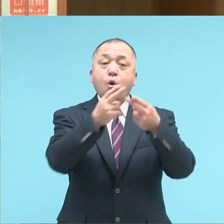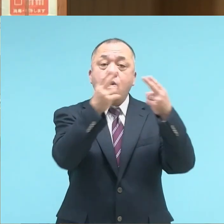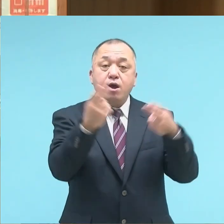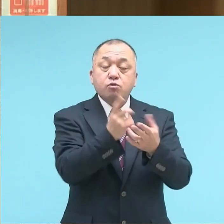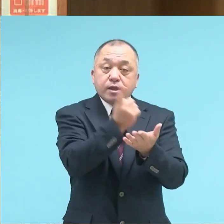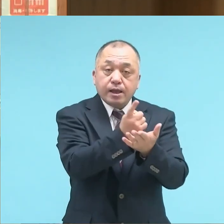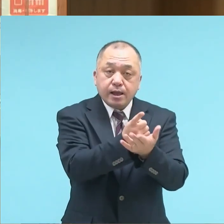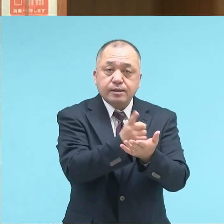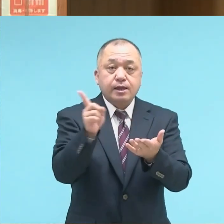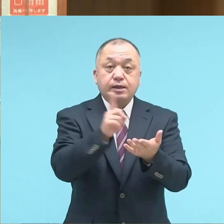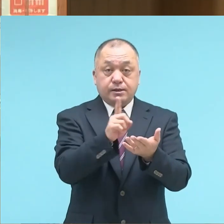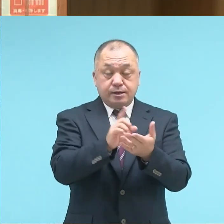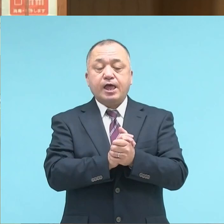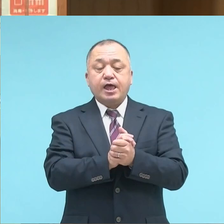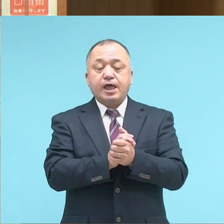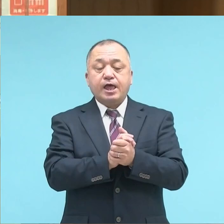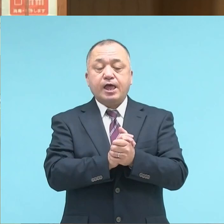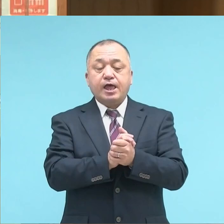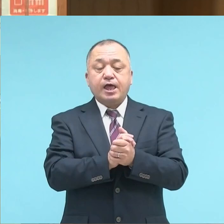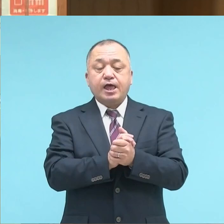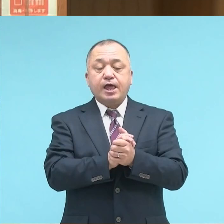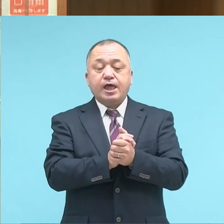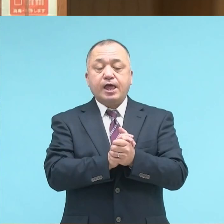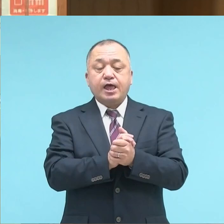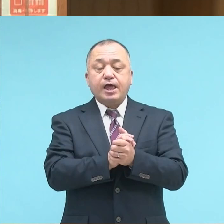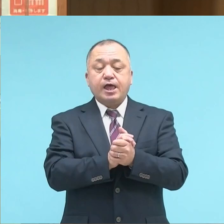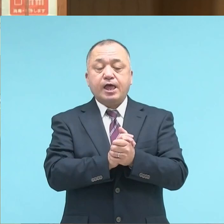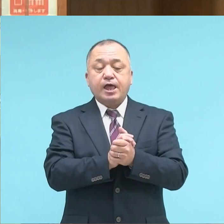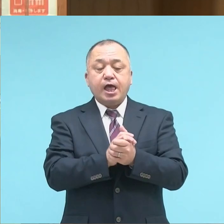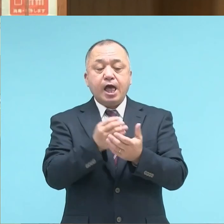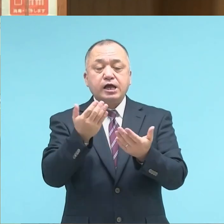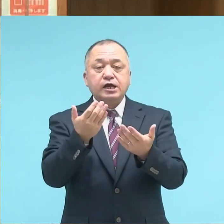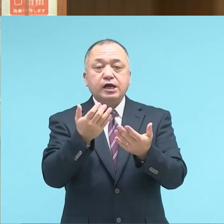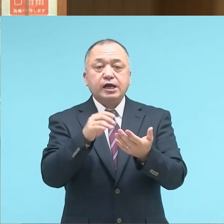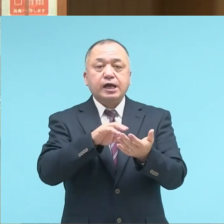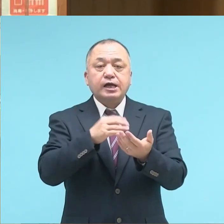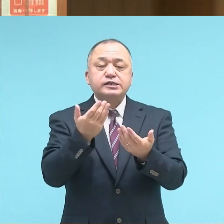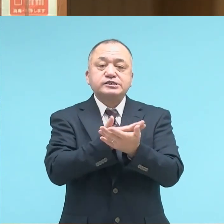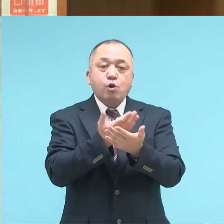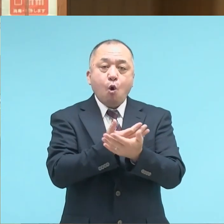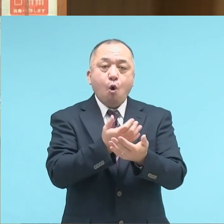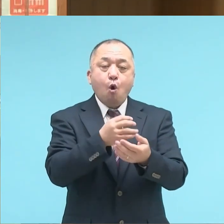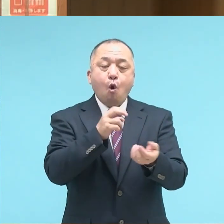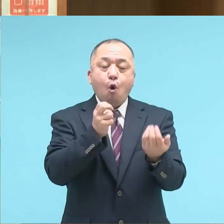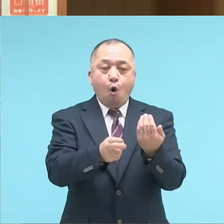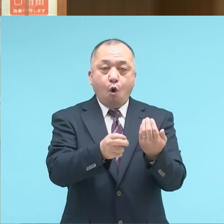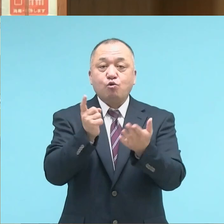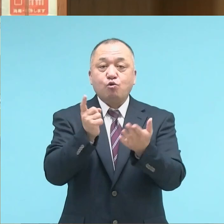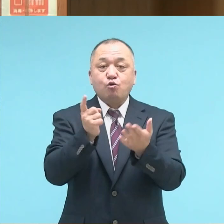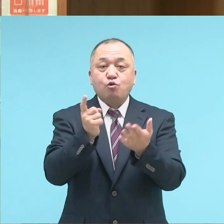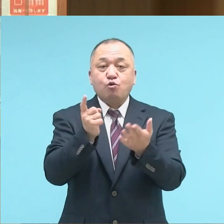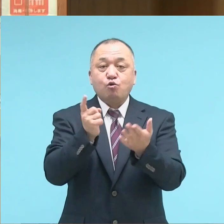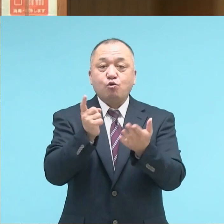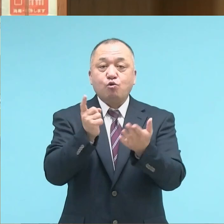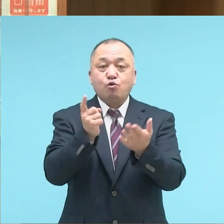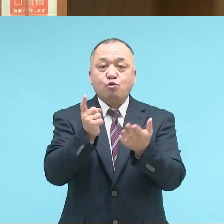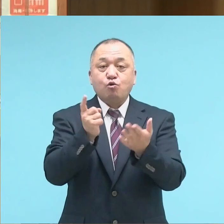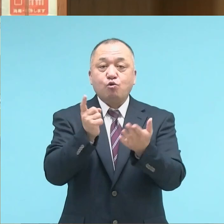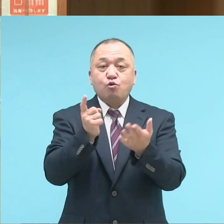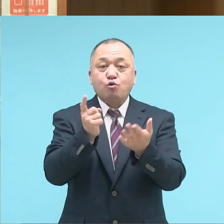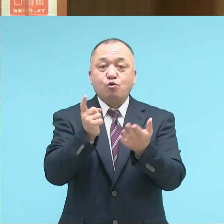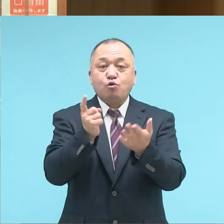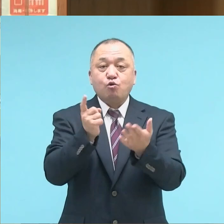が何か、まあ、根本的な治療方法が生まれるとか、まあ、ワクチンが北海道だけ、そうい